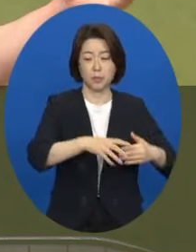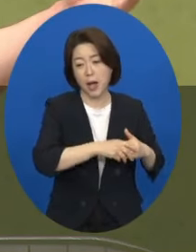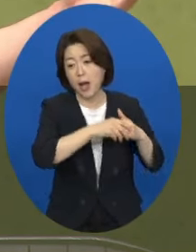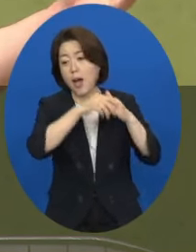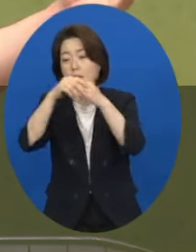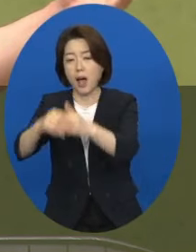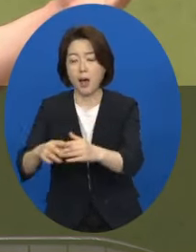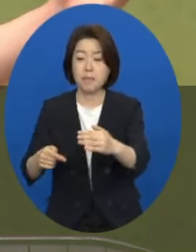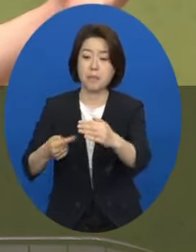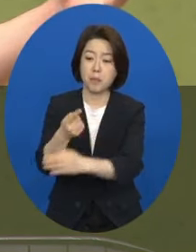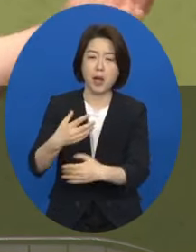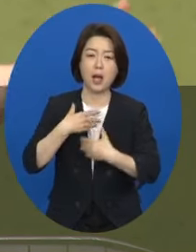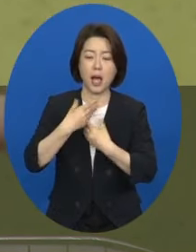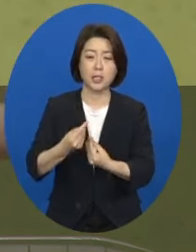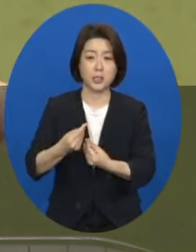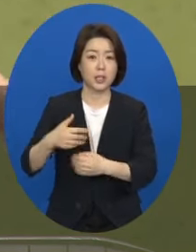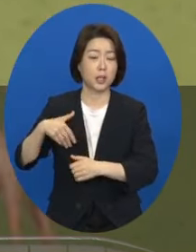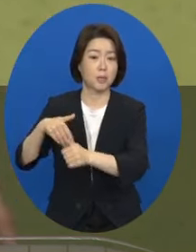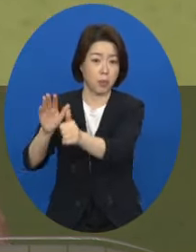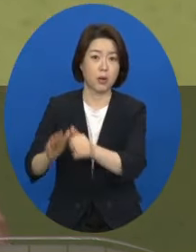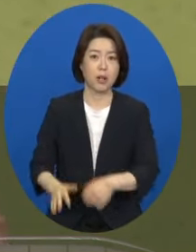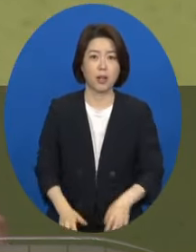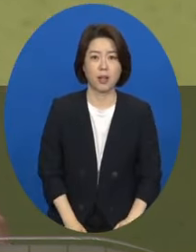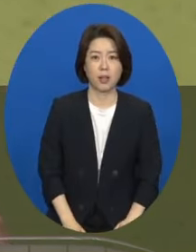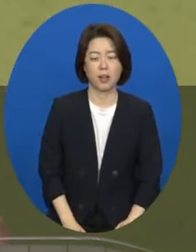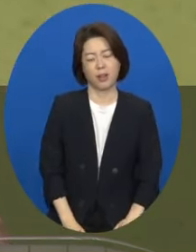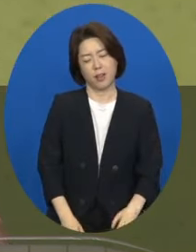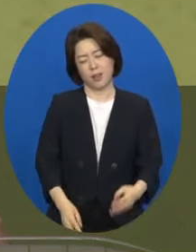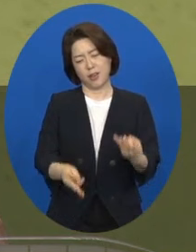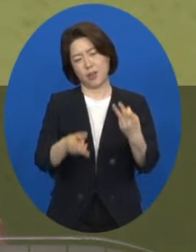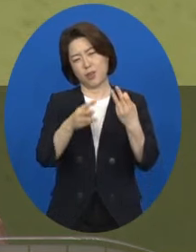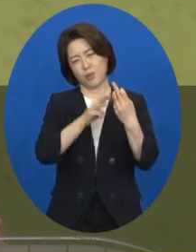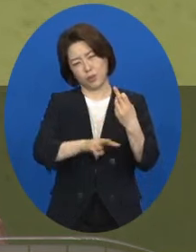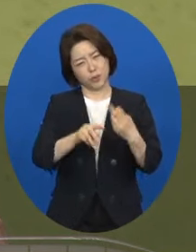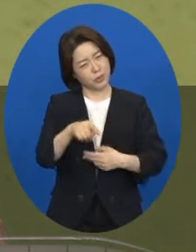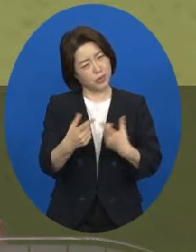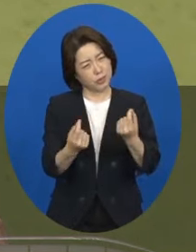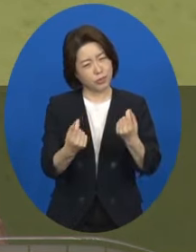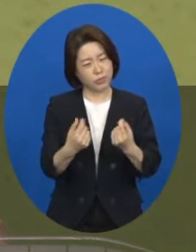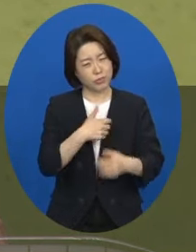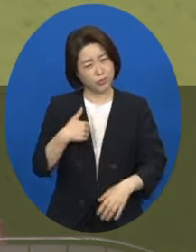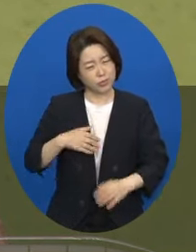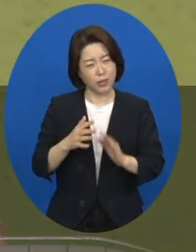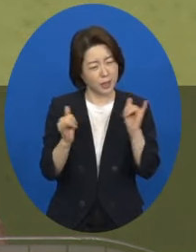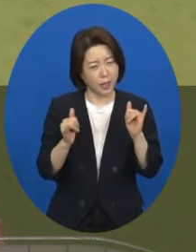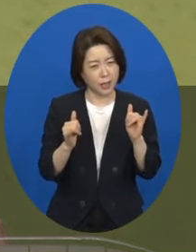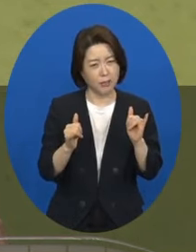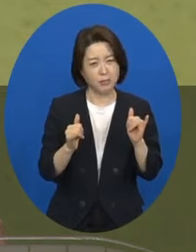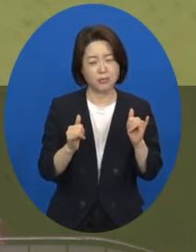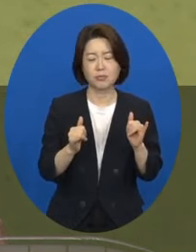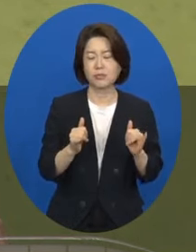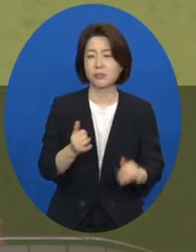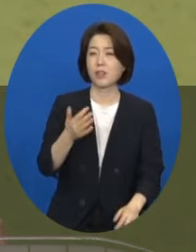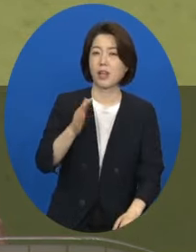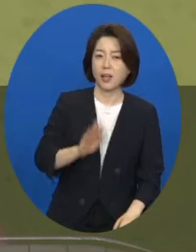안전하게 대피시켰다. 아, 롯이 뭐 그럴만한 뭐 사람입니까? 사실 근데 이게 하나님의